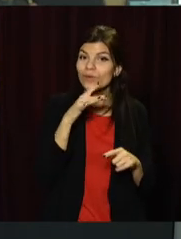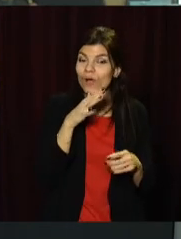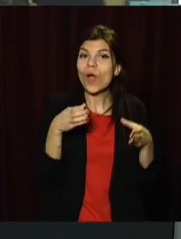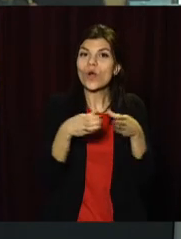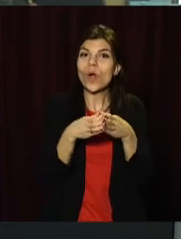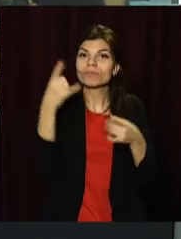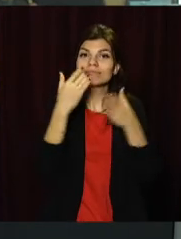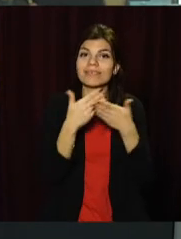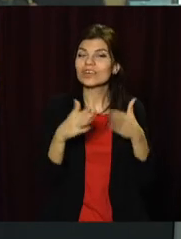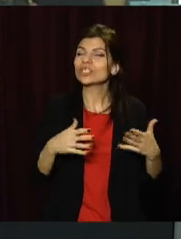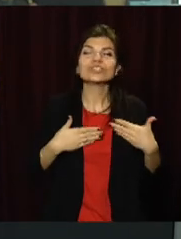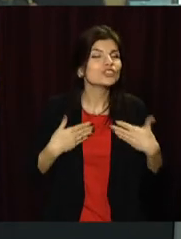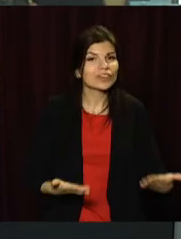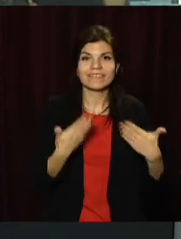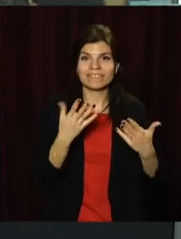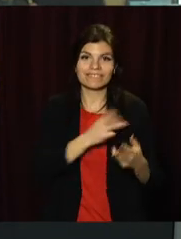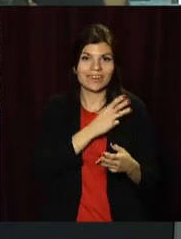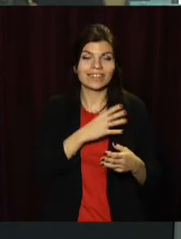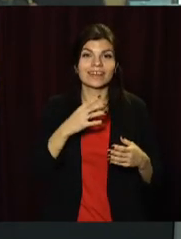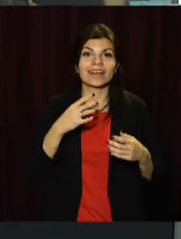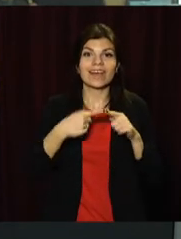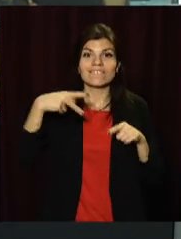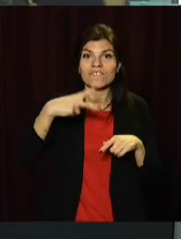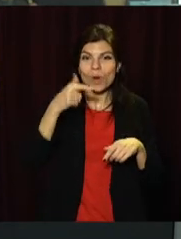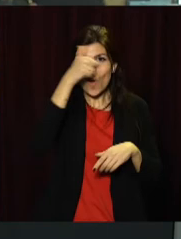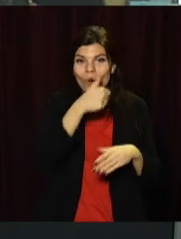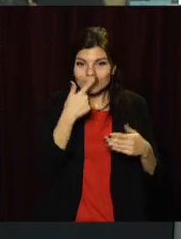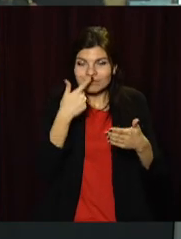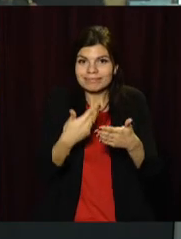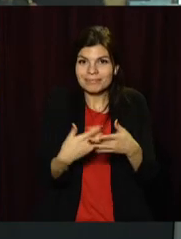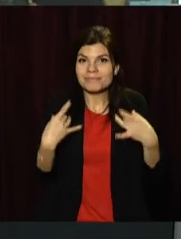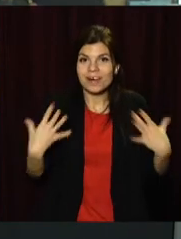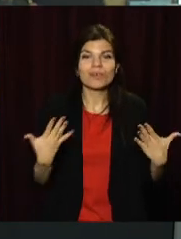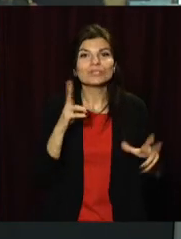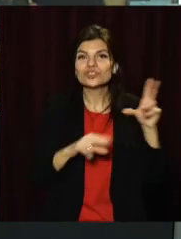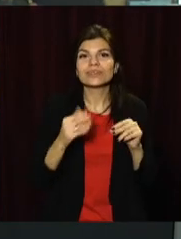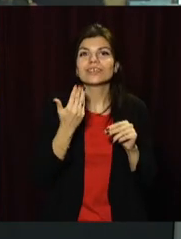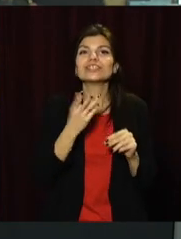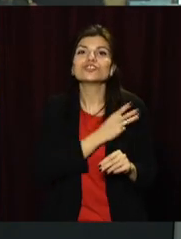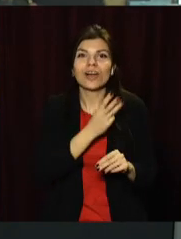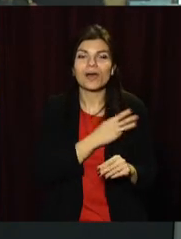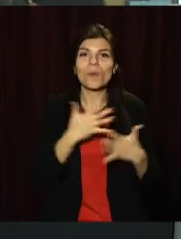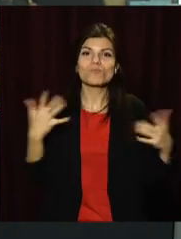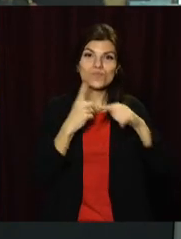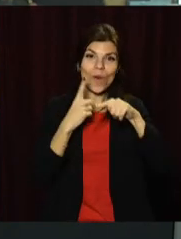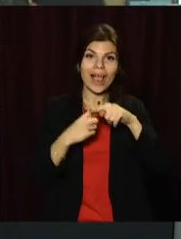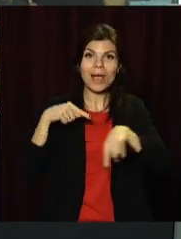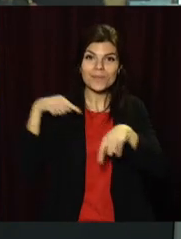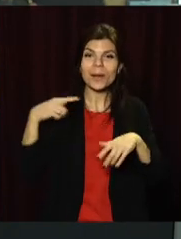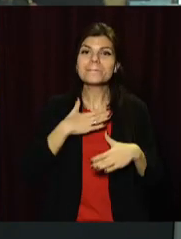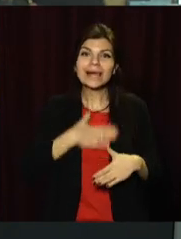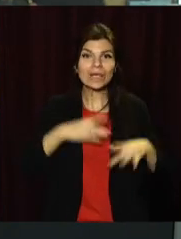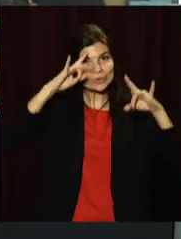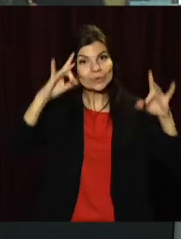Команда «Відкритого» щиро вітає вас з 2021 роком. Бажаємо якомога більше позитивних емоцій, приємних